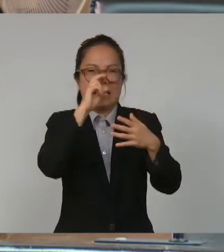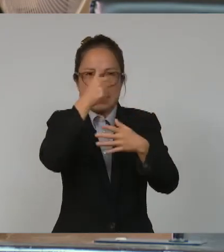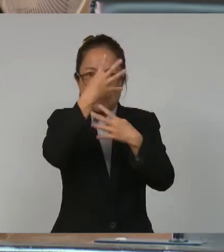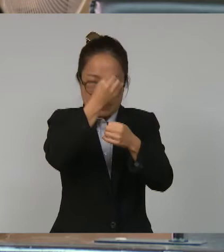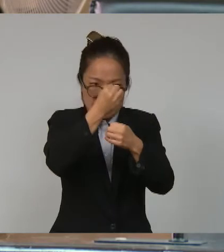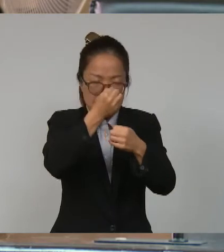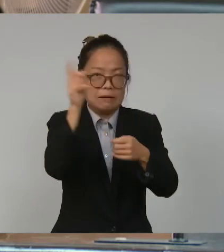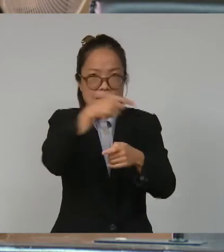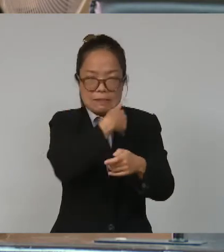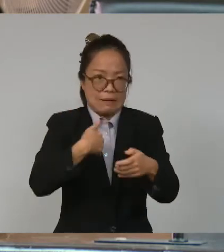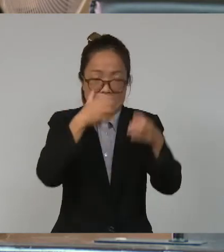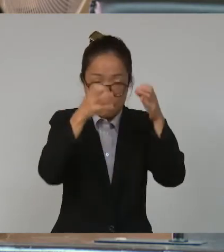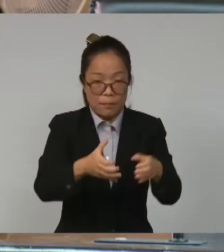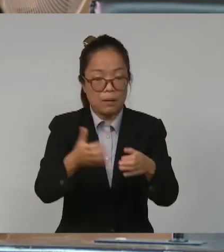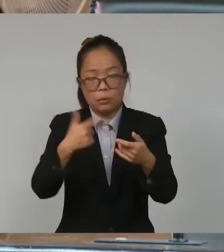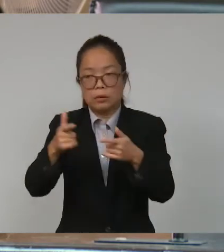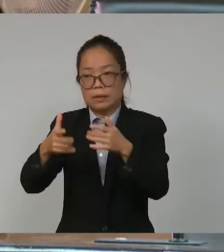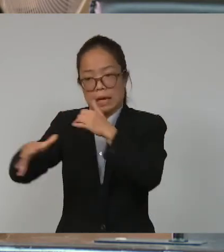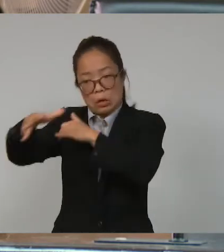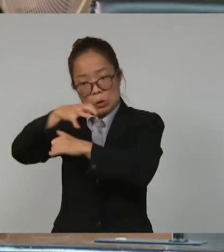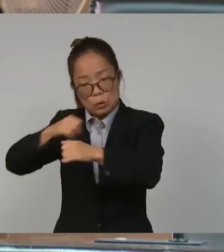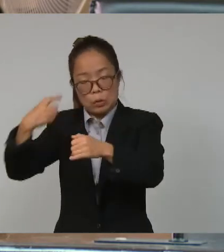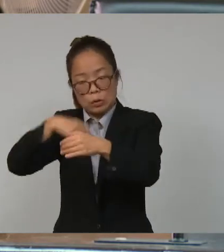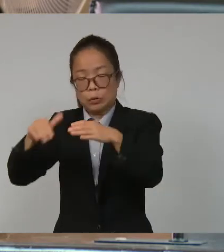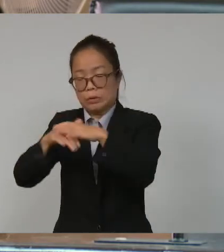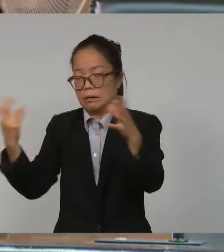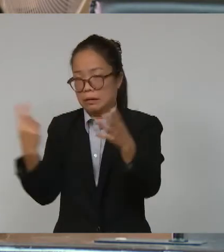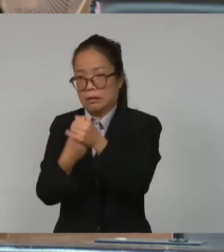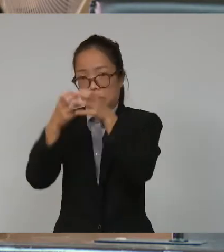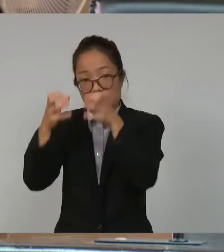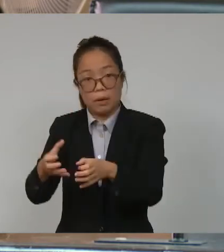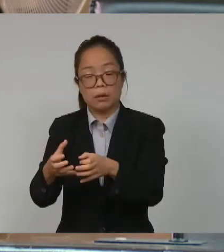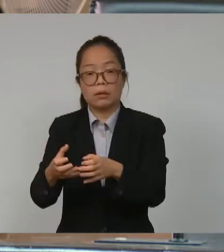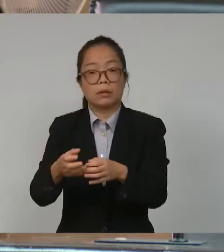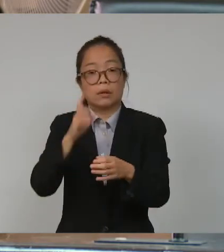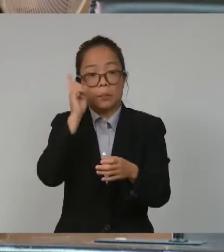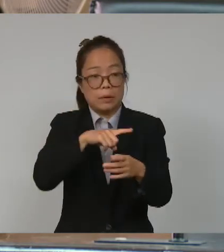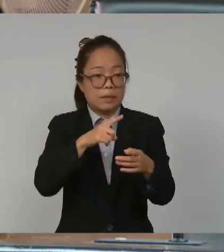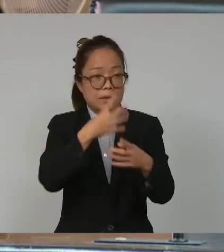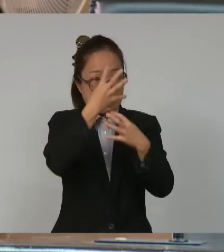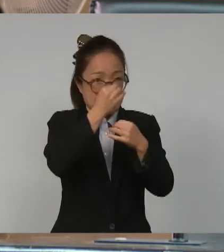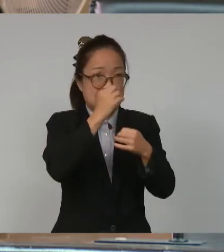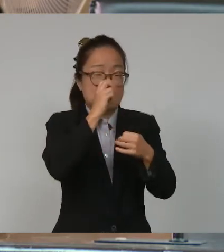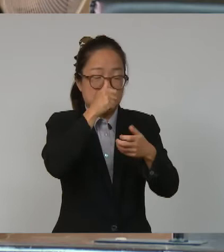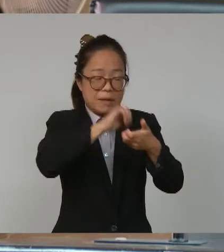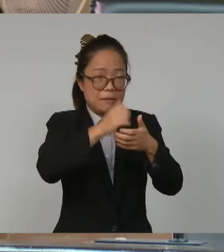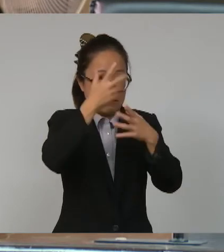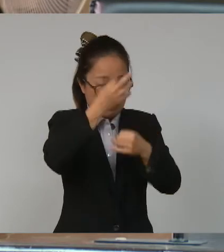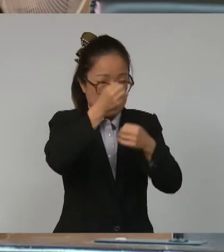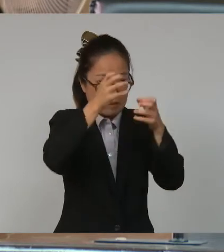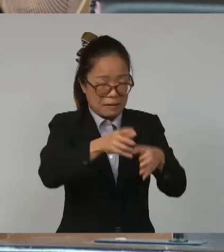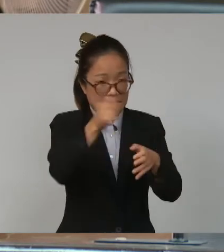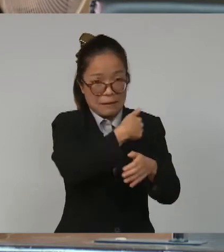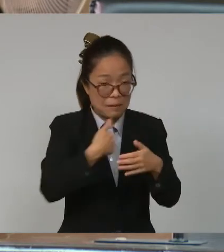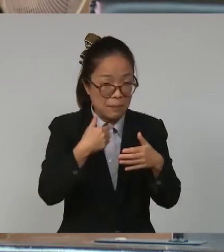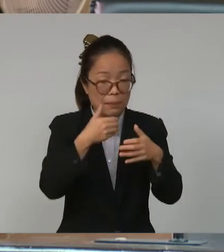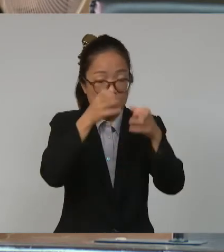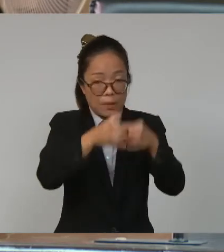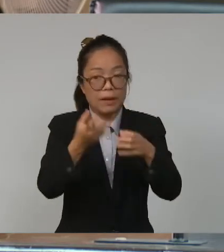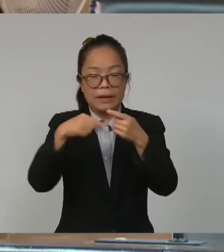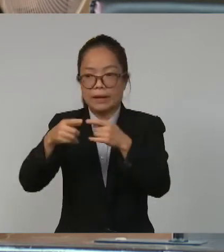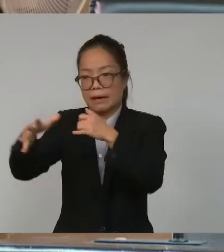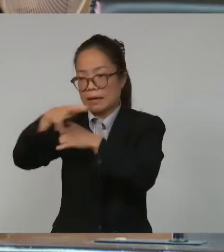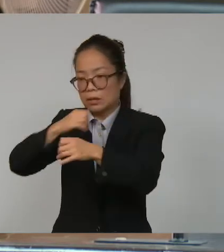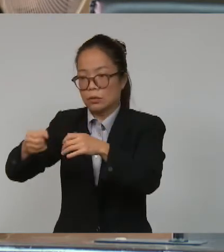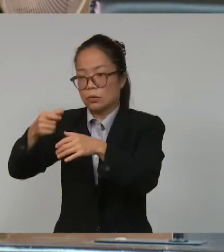而应该要跟呢全国大选一起举行，不应该限制在特定日，而应该要在跟公投